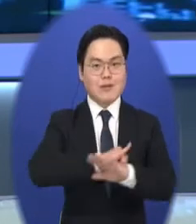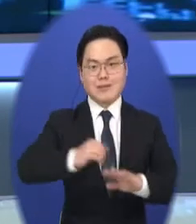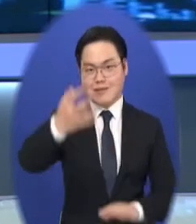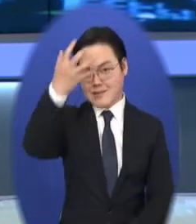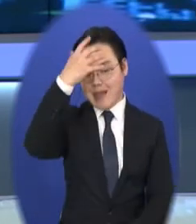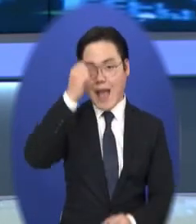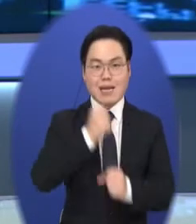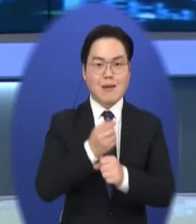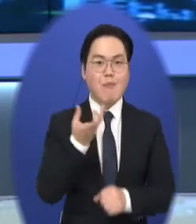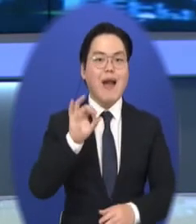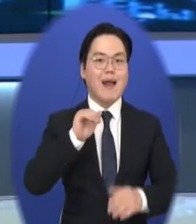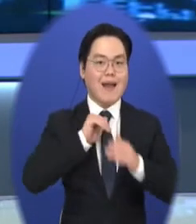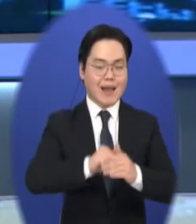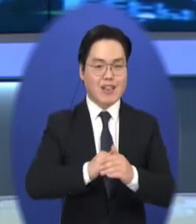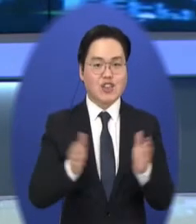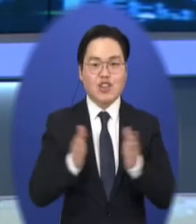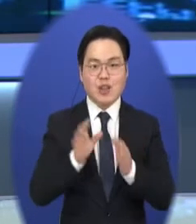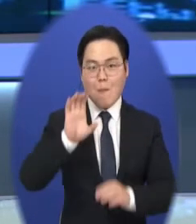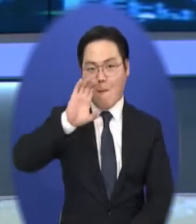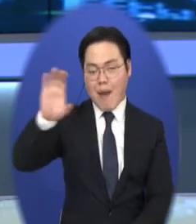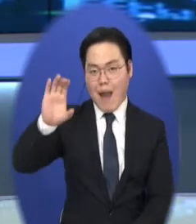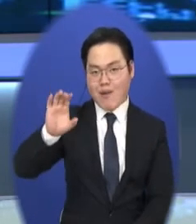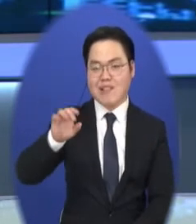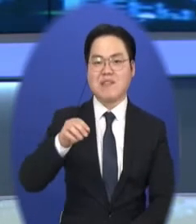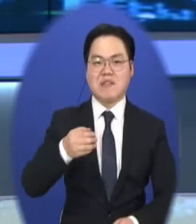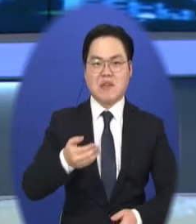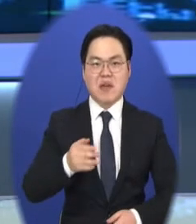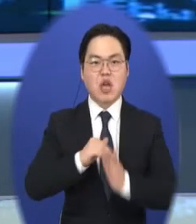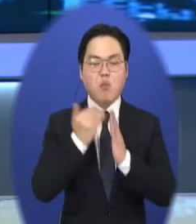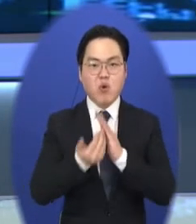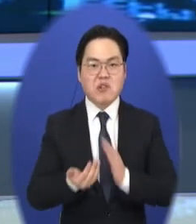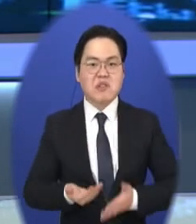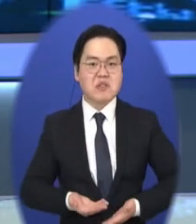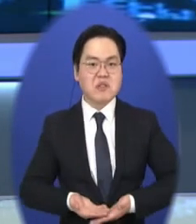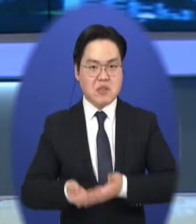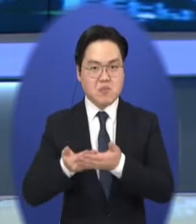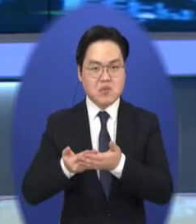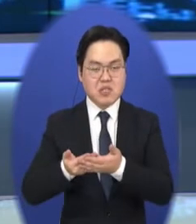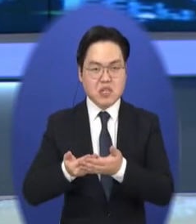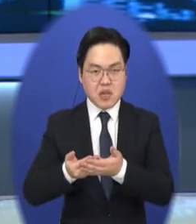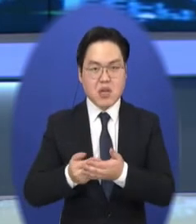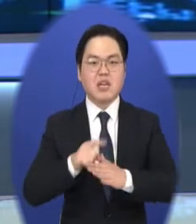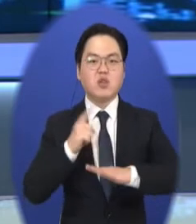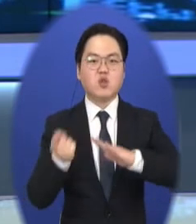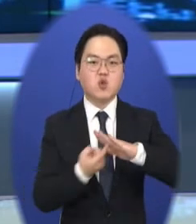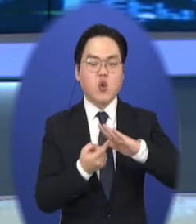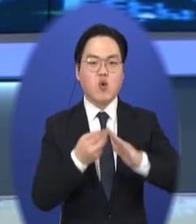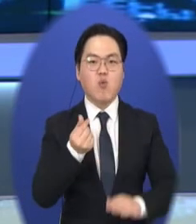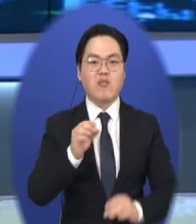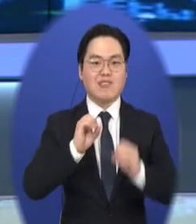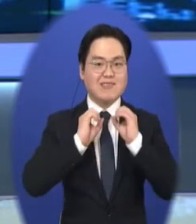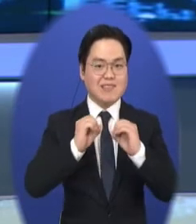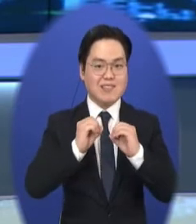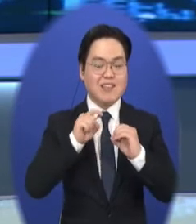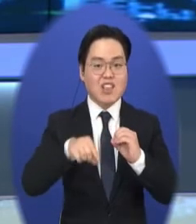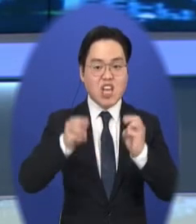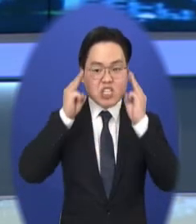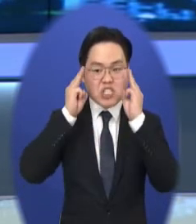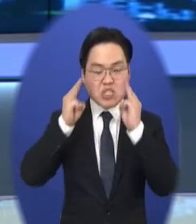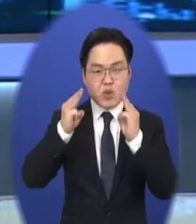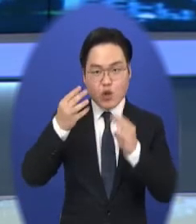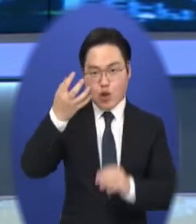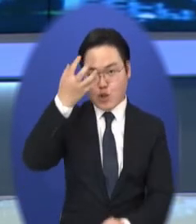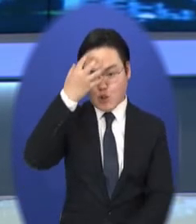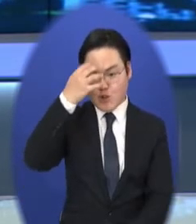засгийн газар ажлын байрыг хадгалах жижиг тунд бизнес эрхлэгч айл өрхийн амжиргааг дэмжихүүднээс зарим хэрэглээний суур үнийг тэгэлсэн. Энэ шийдвэр иргэдэд